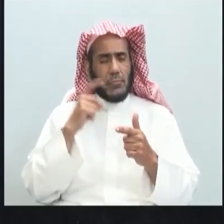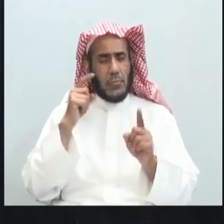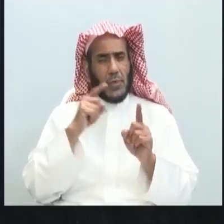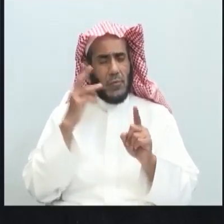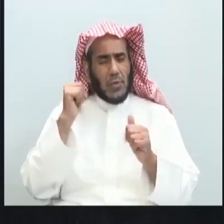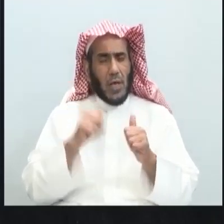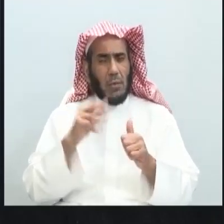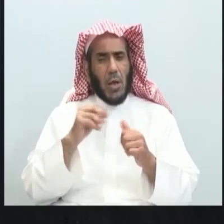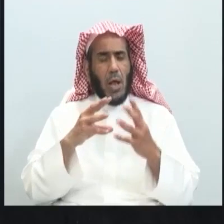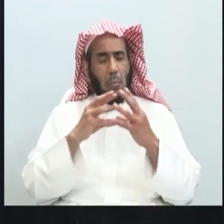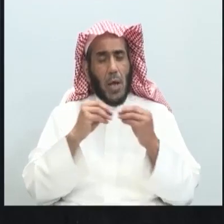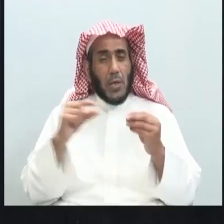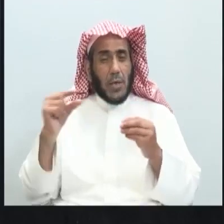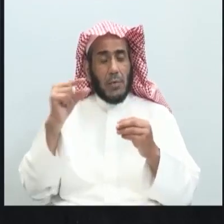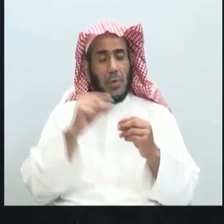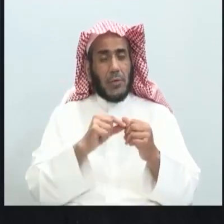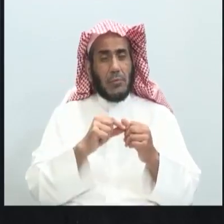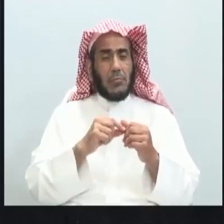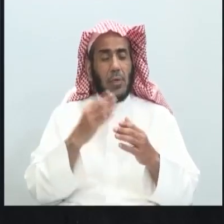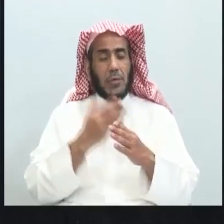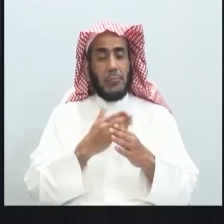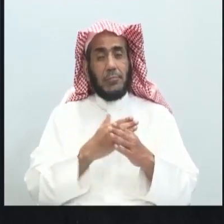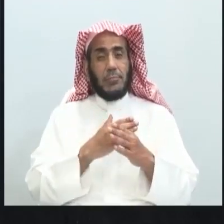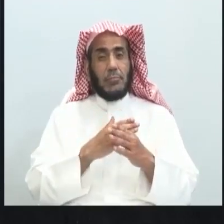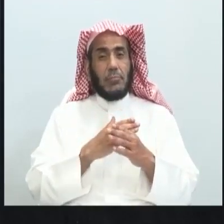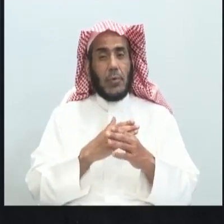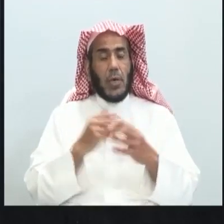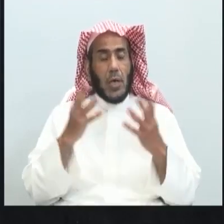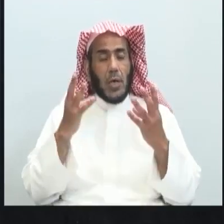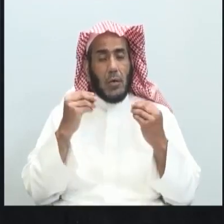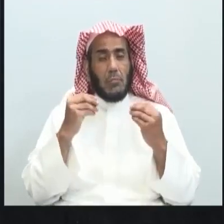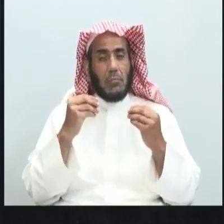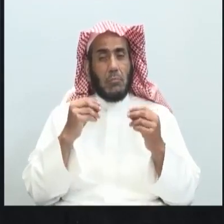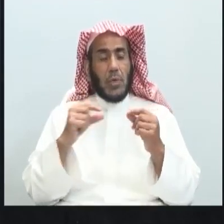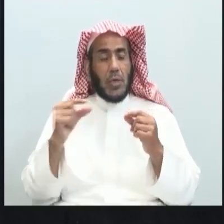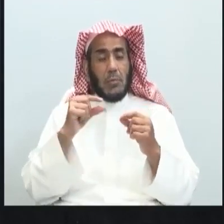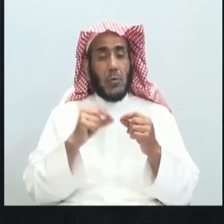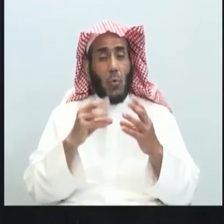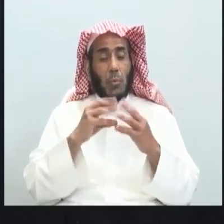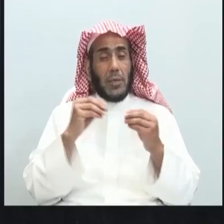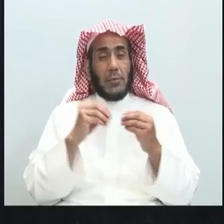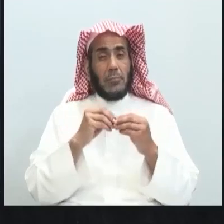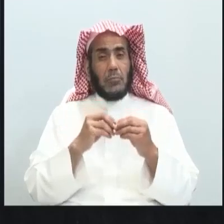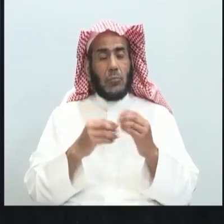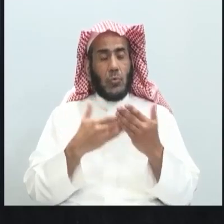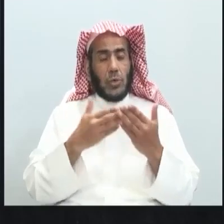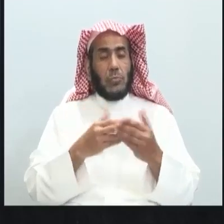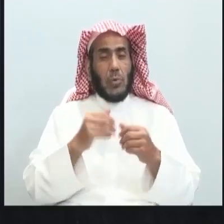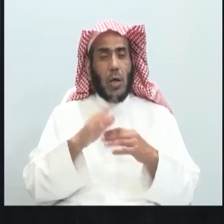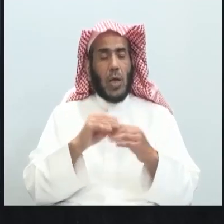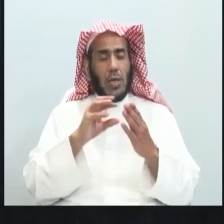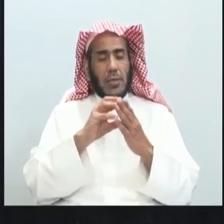الطالب على معاني الكلمات لان العلم بهذه الكلمات ومعانيها يعين على